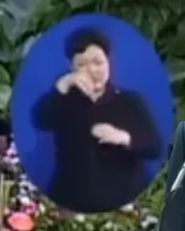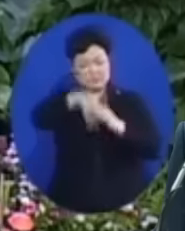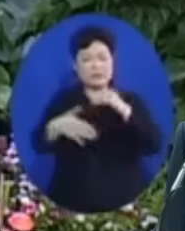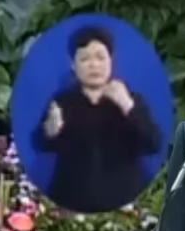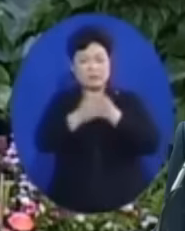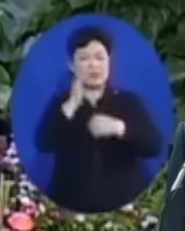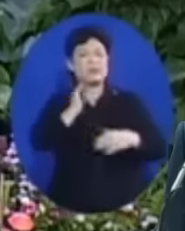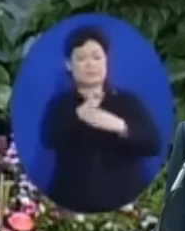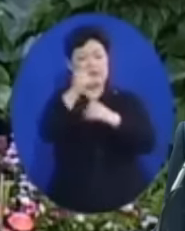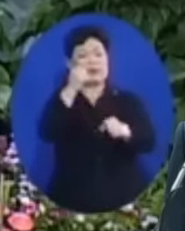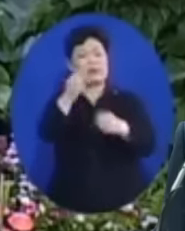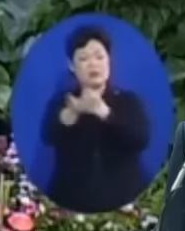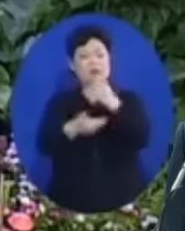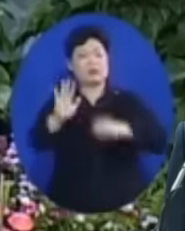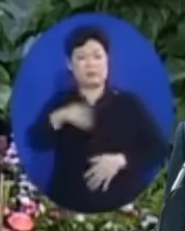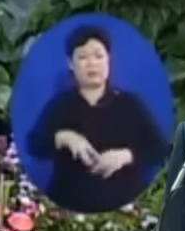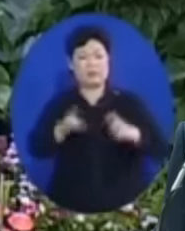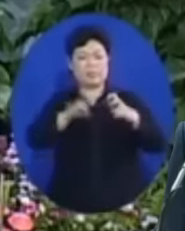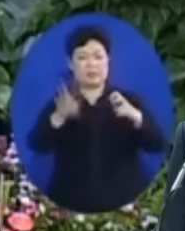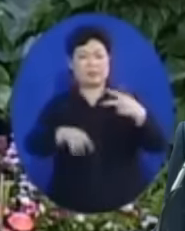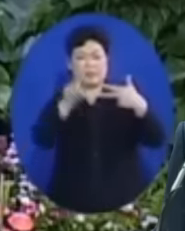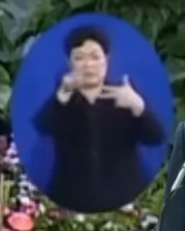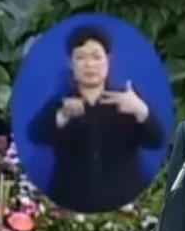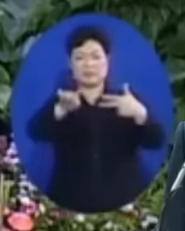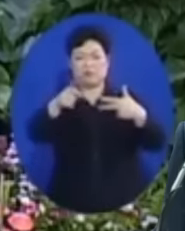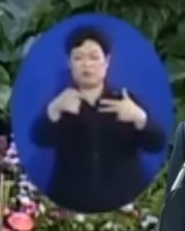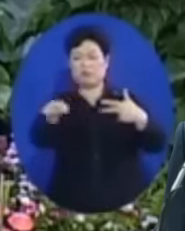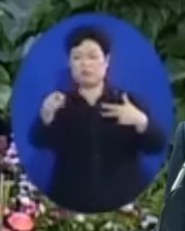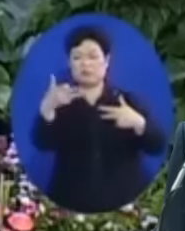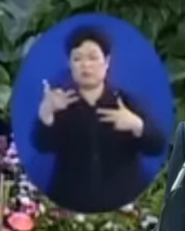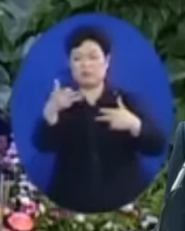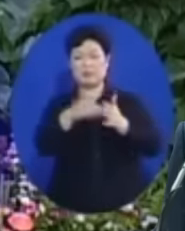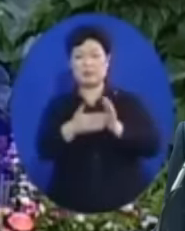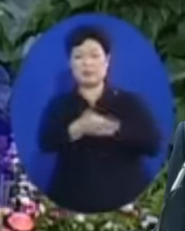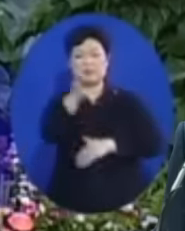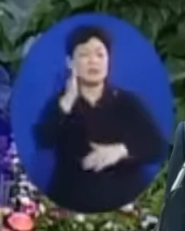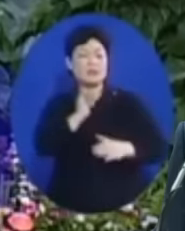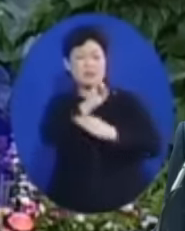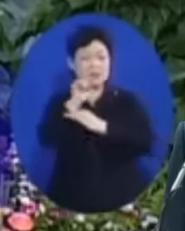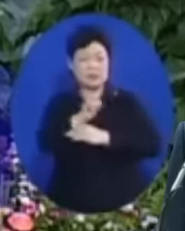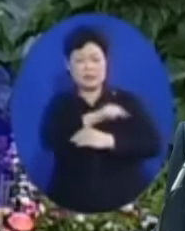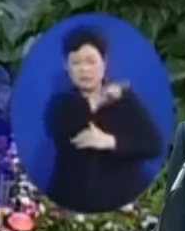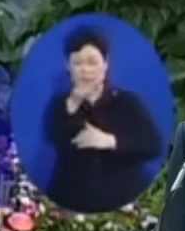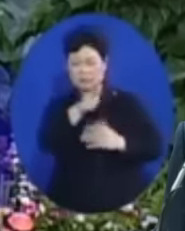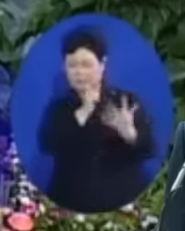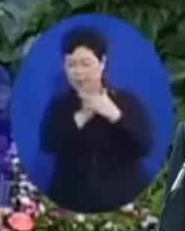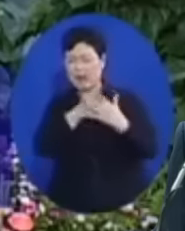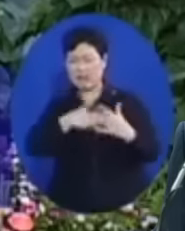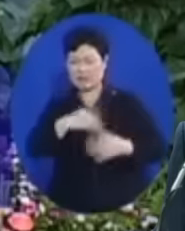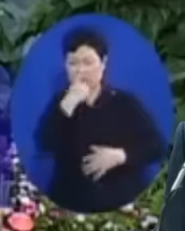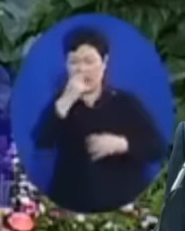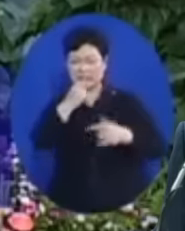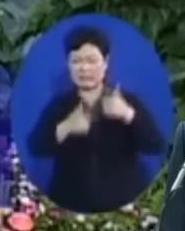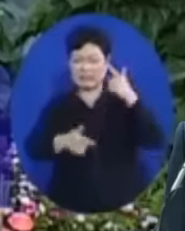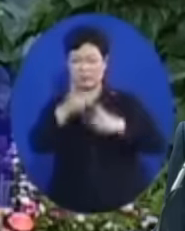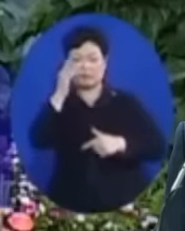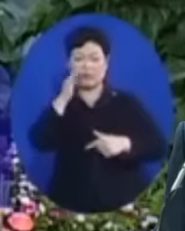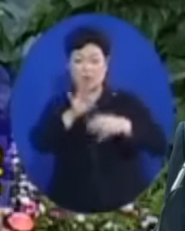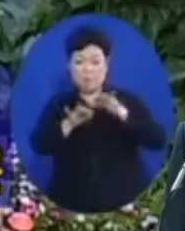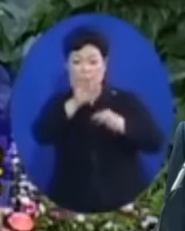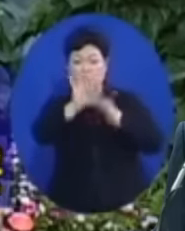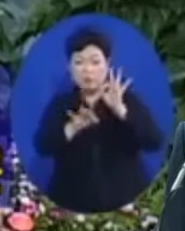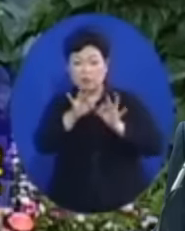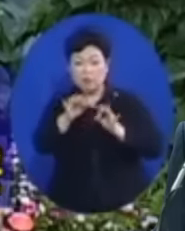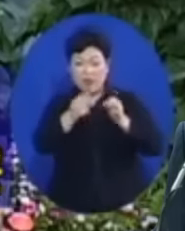그 열매를 거두는 것입니다. 마태복음 7장 16절로 18절에 그들의 열매로 그들을 알지니 가시나무에서 포도를